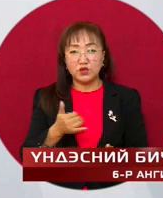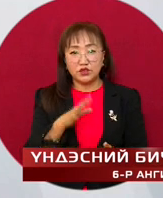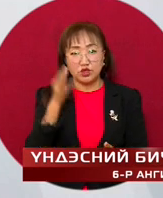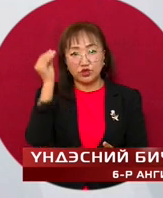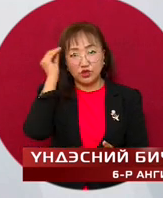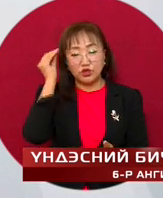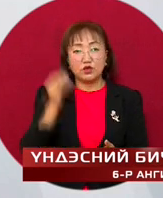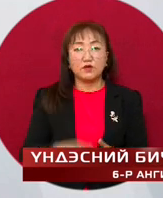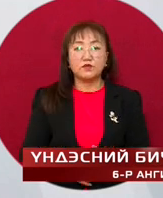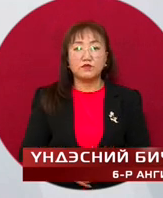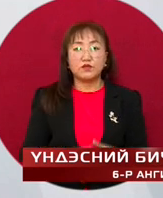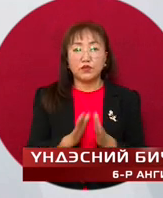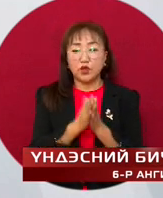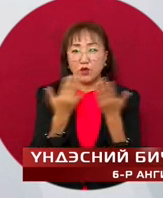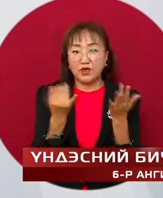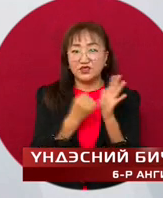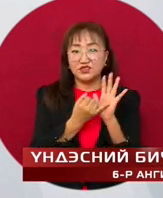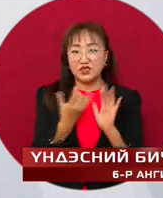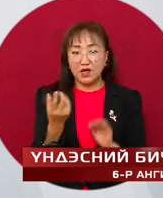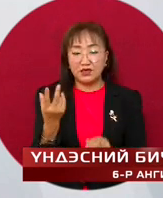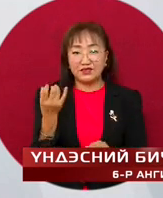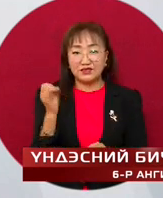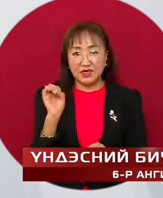дугаар талын дасгал 1 дээр байгаа.